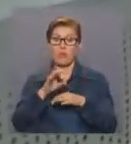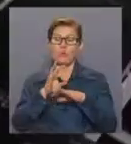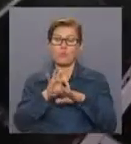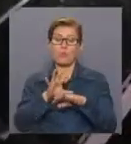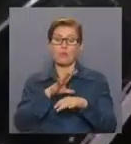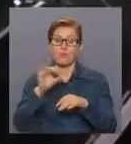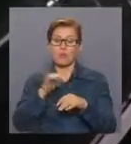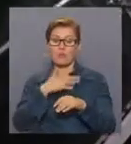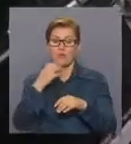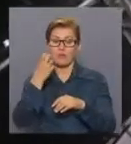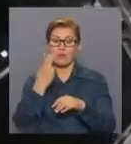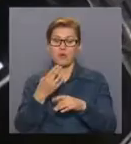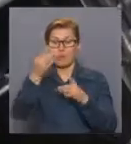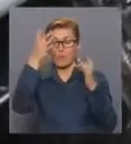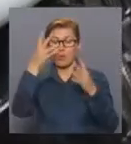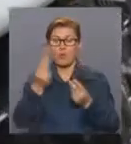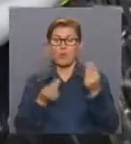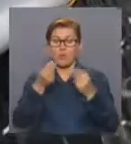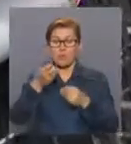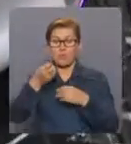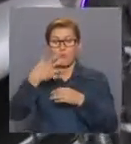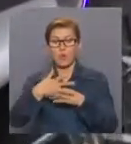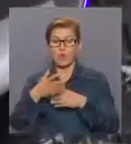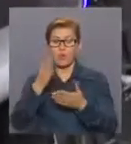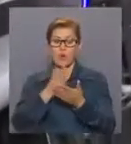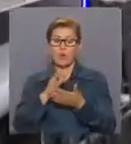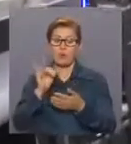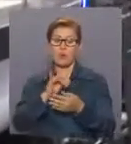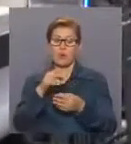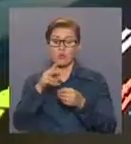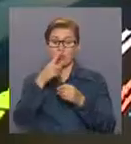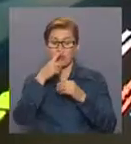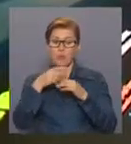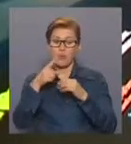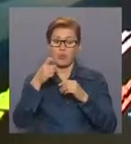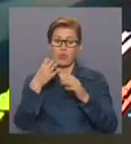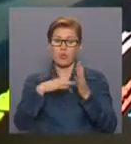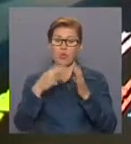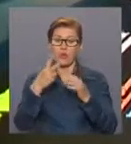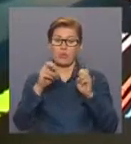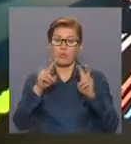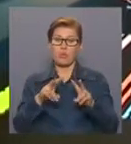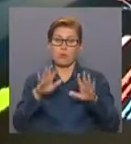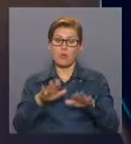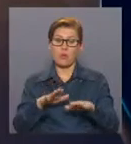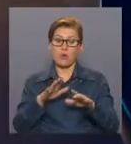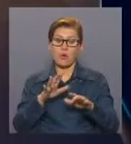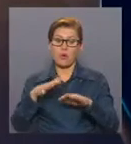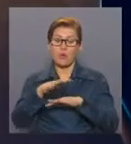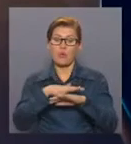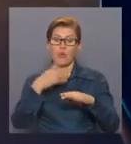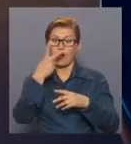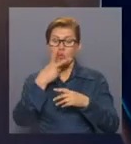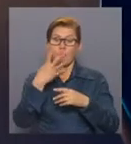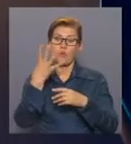көп функционалды мәдени әрі ойын-сауық орталығы болып саналады. Онда 2192 орынға арналған көрермендер залы және